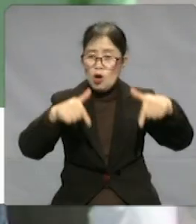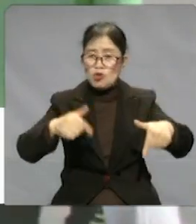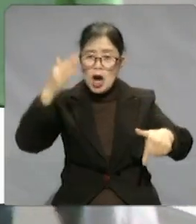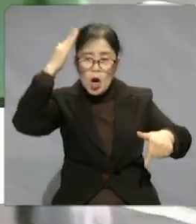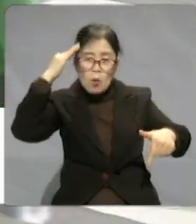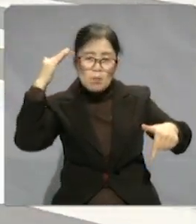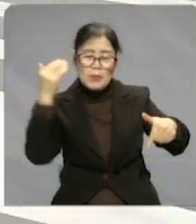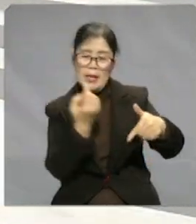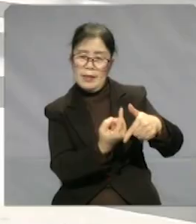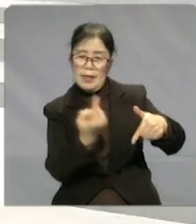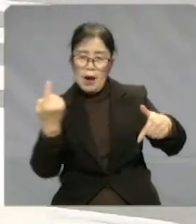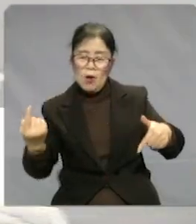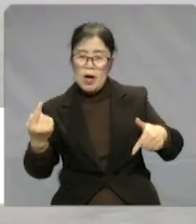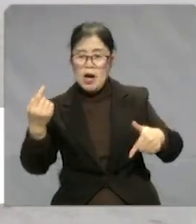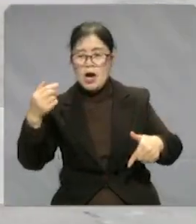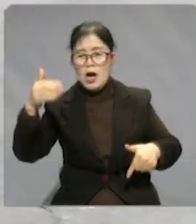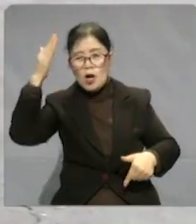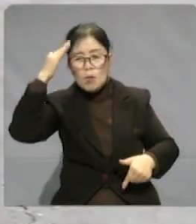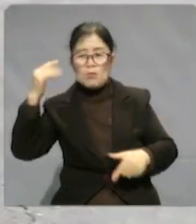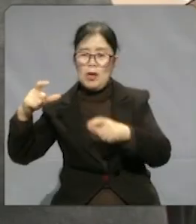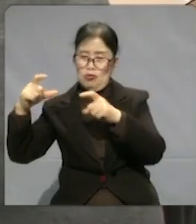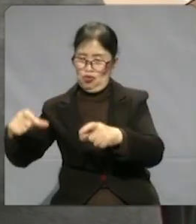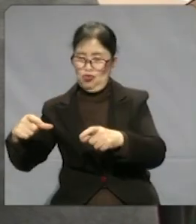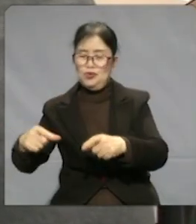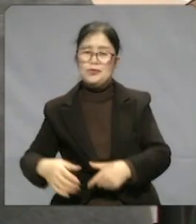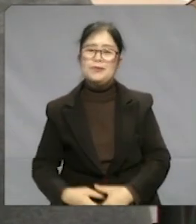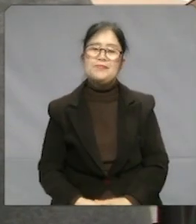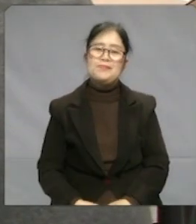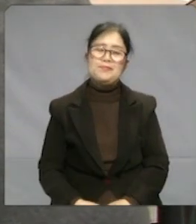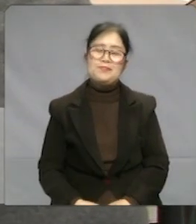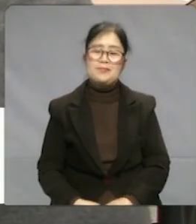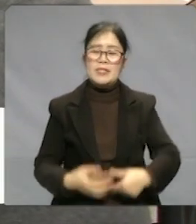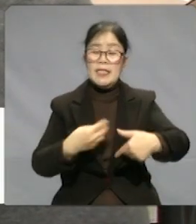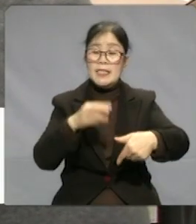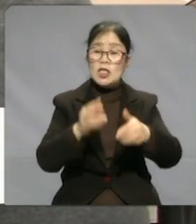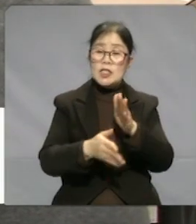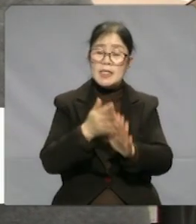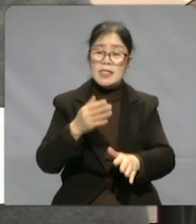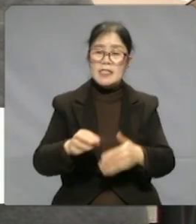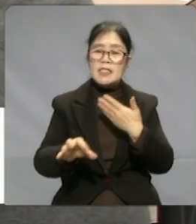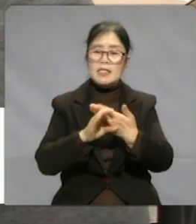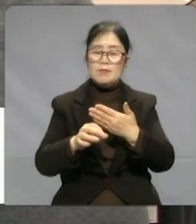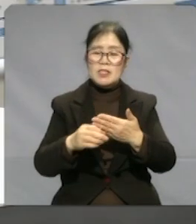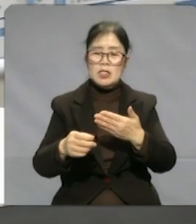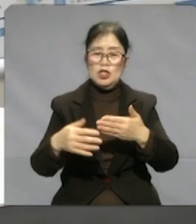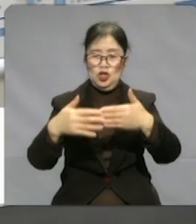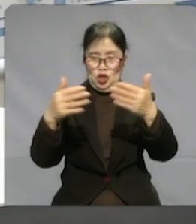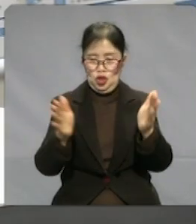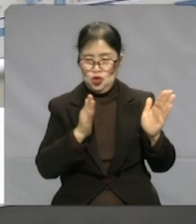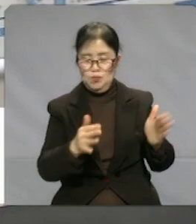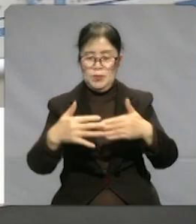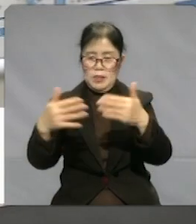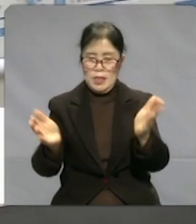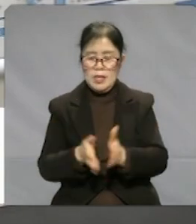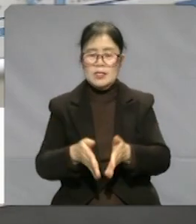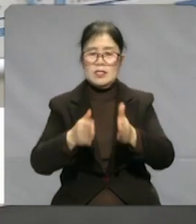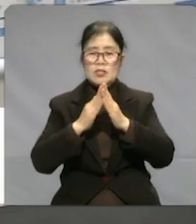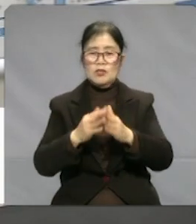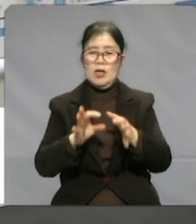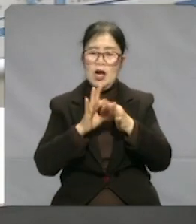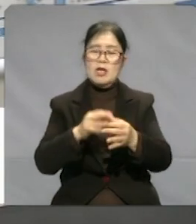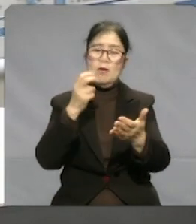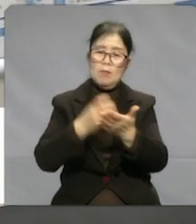검단이 떨어져 나와 검단구로 분리됩니다. 인천시는 갇힌 구 설치 준비단을 구성해 관련